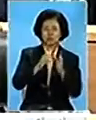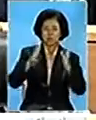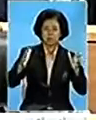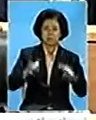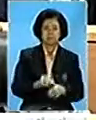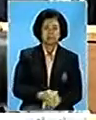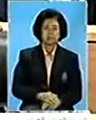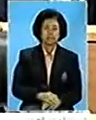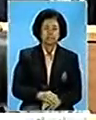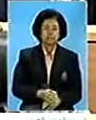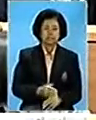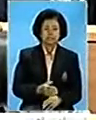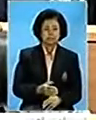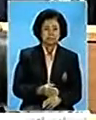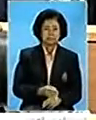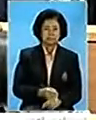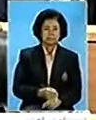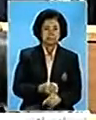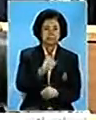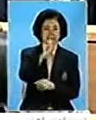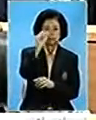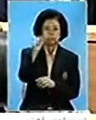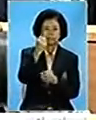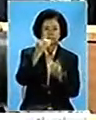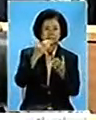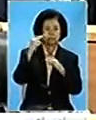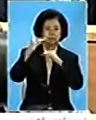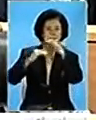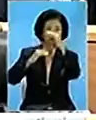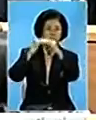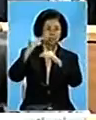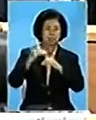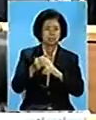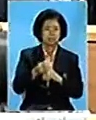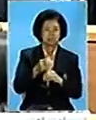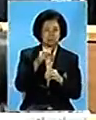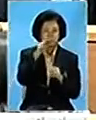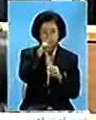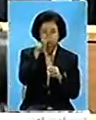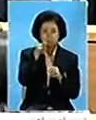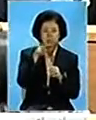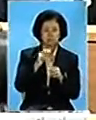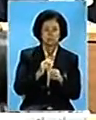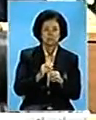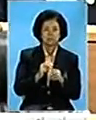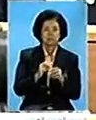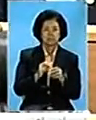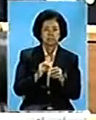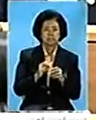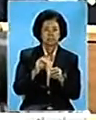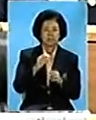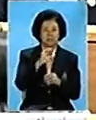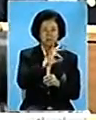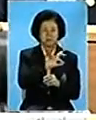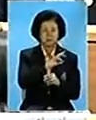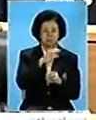ำท่านประธานครับสภาพัฒนาเนี่ยผมดูมิชชั่นของท่านนะครับค่านิยมนี่ที่มีสมาชิกพูดเนี่ยดี